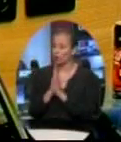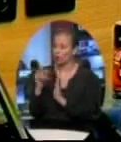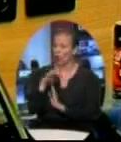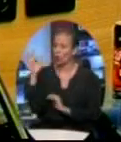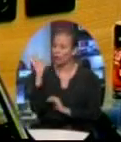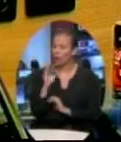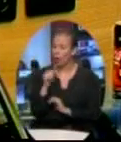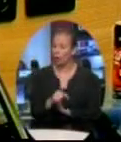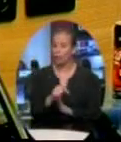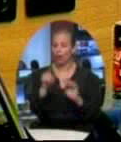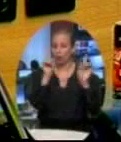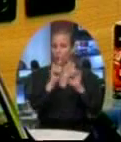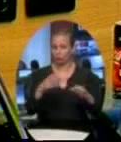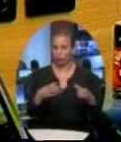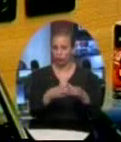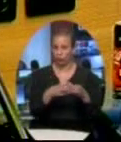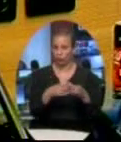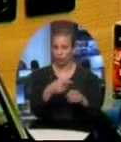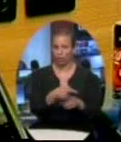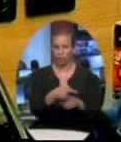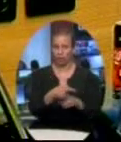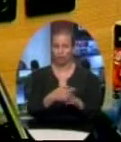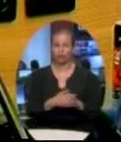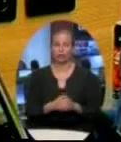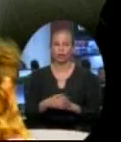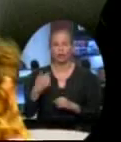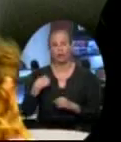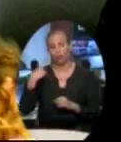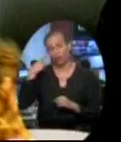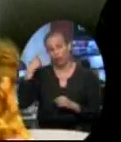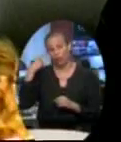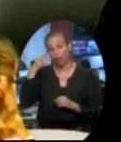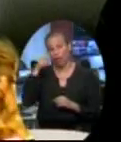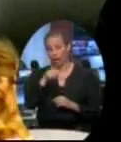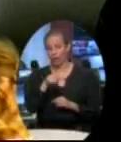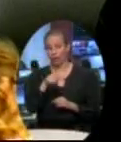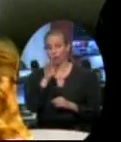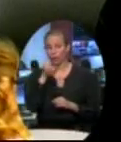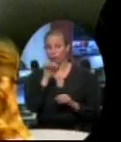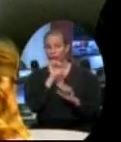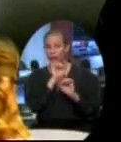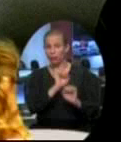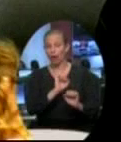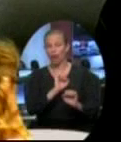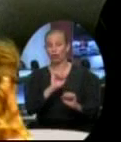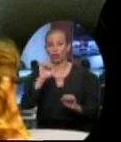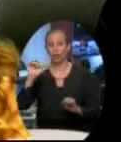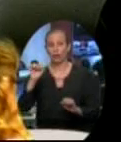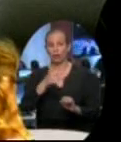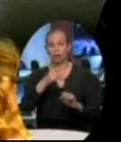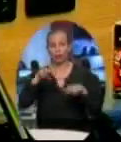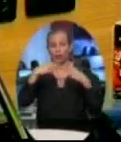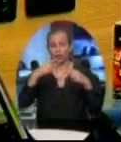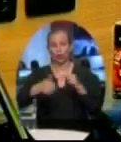הגז. ואני, אם אינני טועה, יודע שאת זו שגם תמך באבי גבאי להיות יושב ראש המפלגה. והשאלה